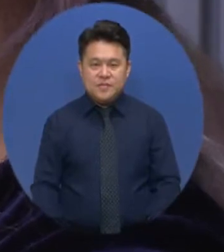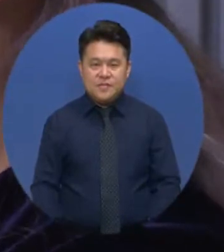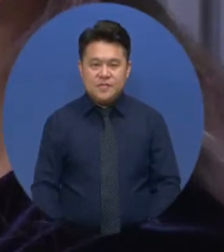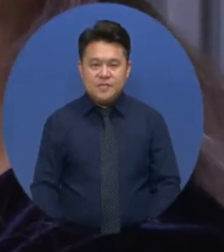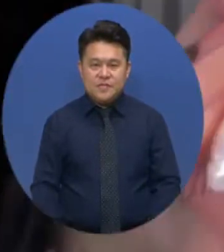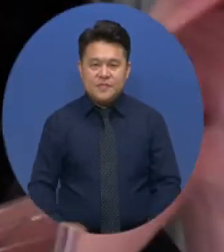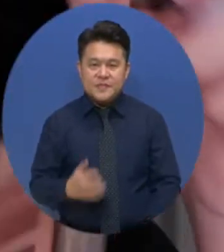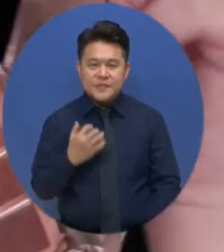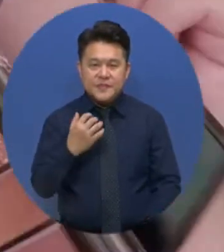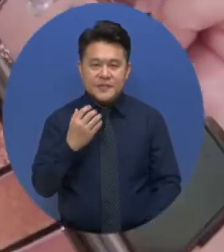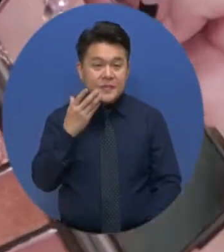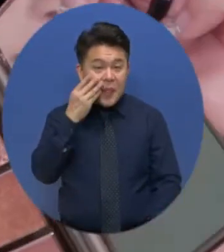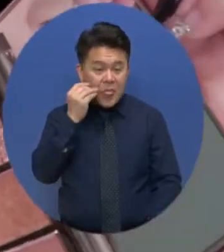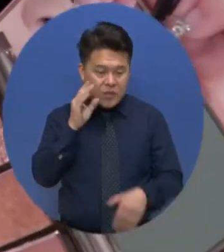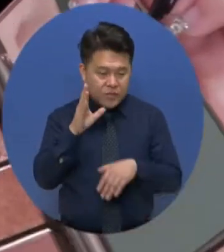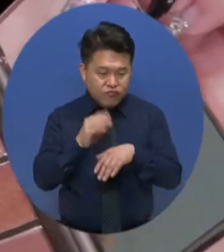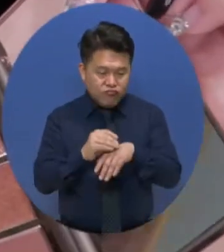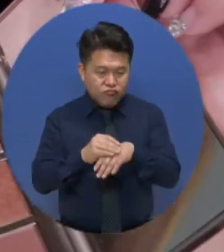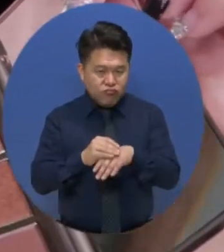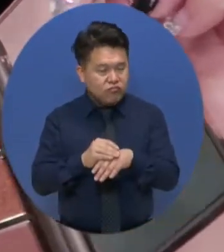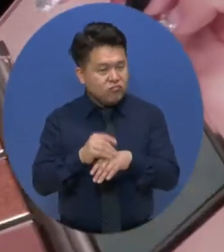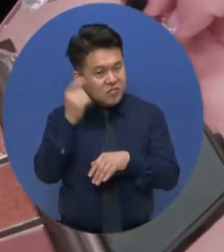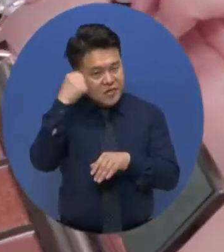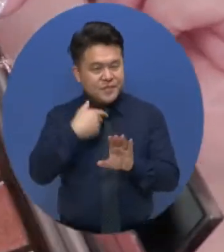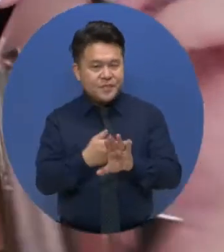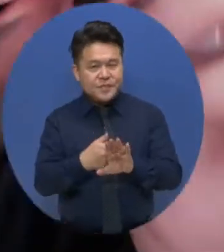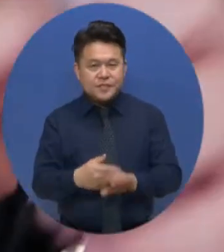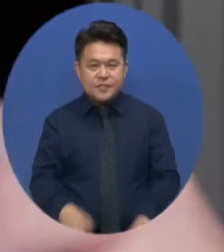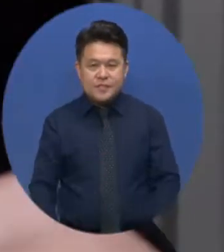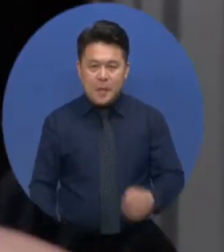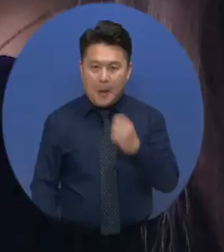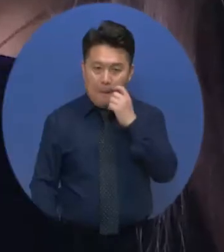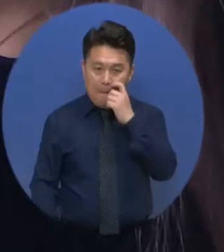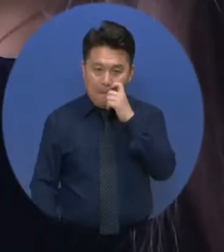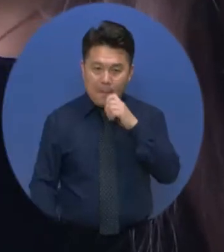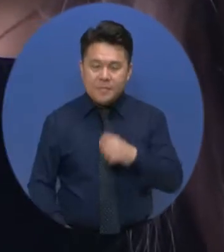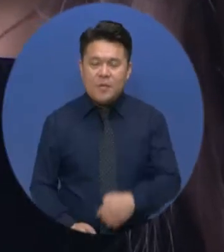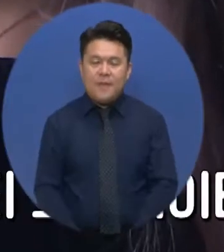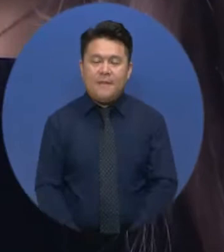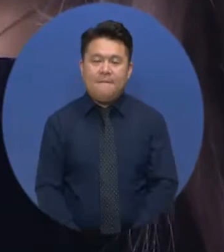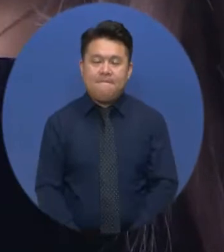때랑 섀도우가 밀착되는 느낌이 좀 다르더라고요.